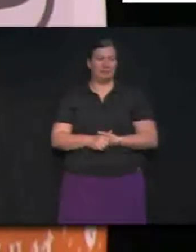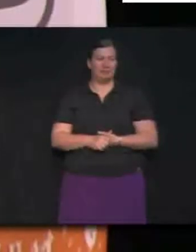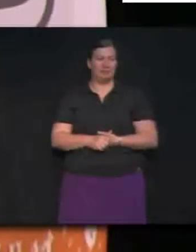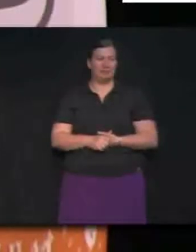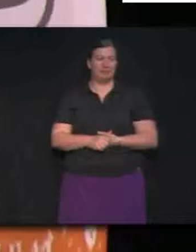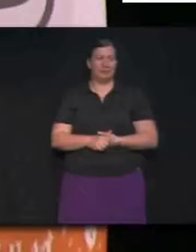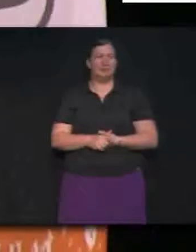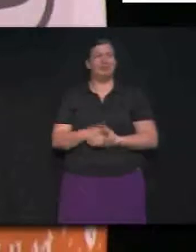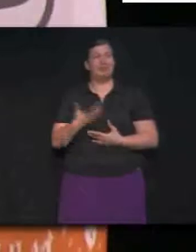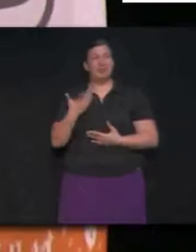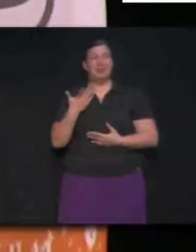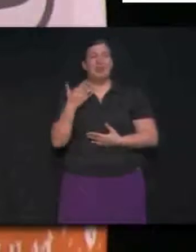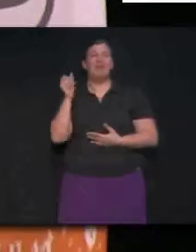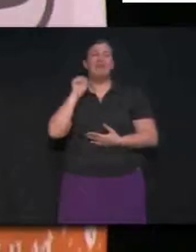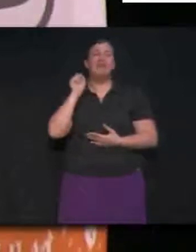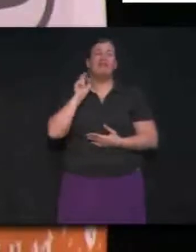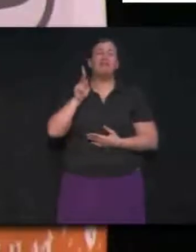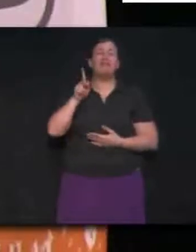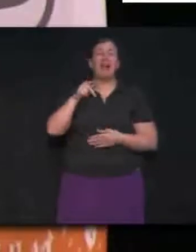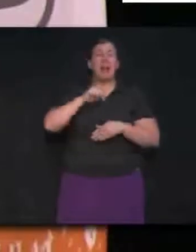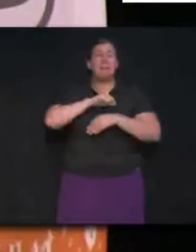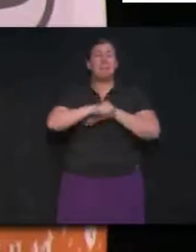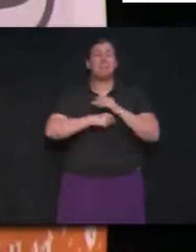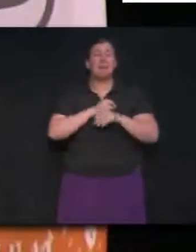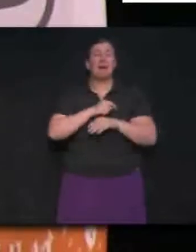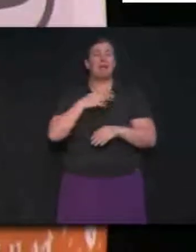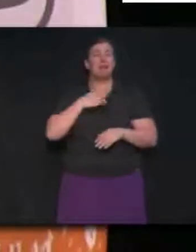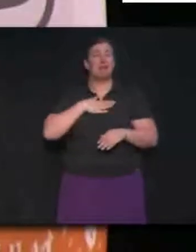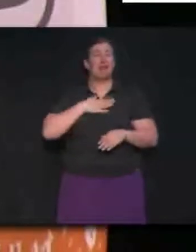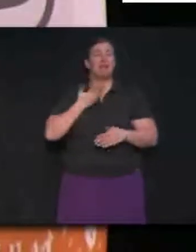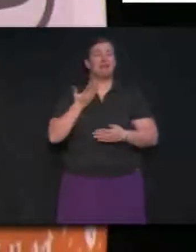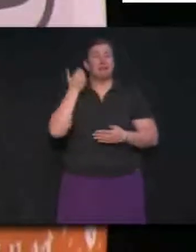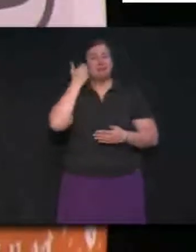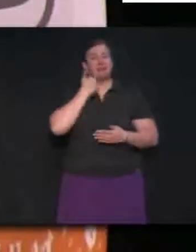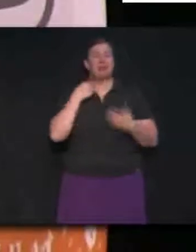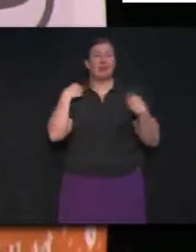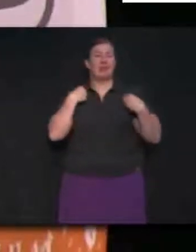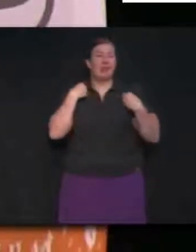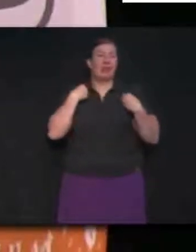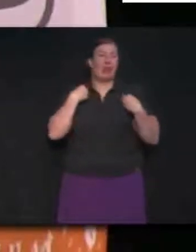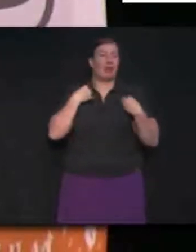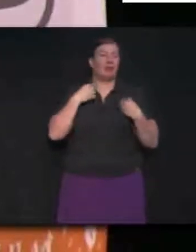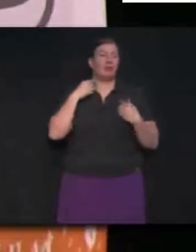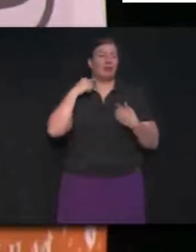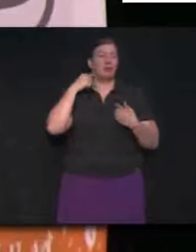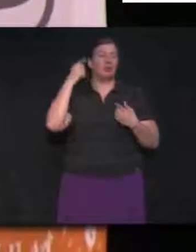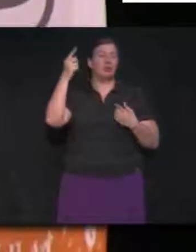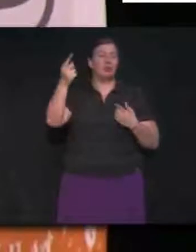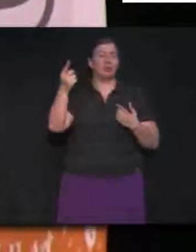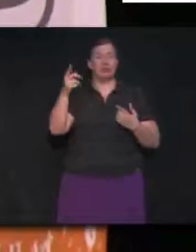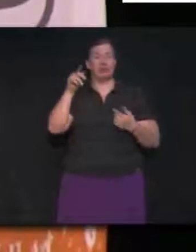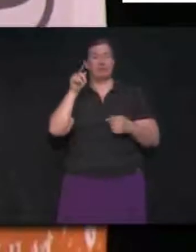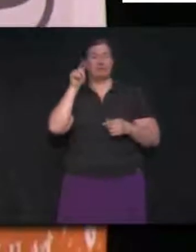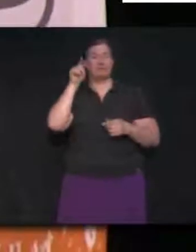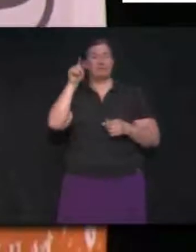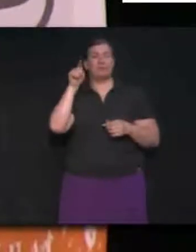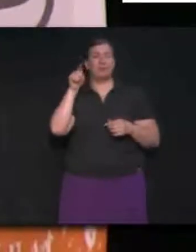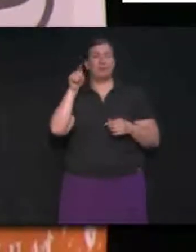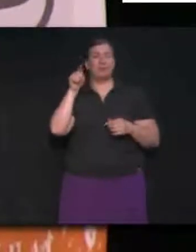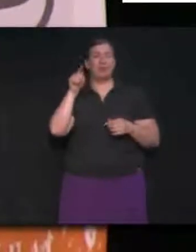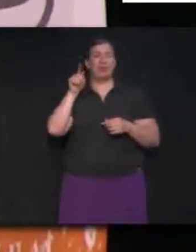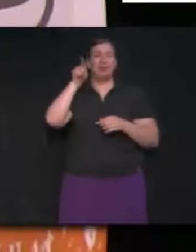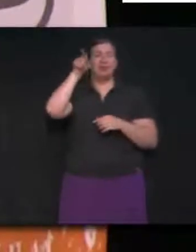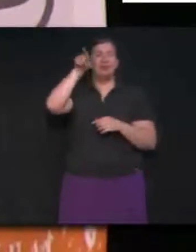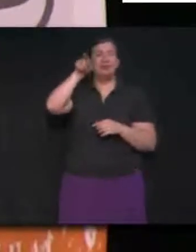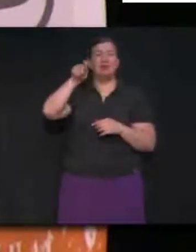falls ihr euer Bändchen irgendwo an einem Kleidungsstück habt geht zur Akkreditierung holt euch ein